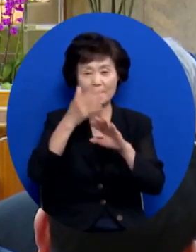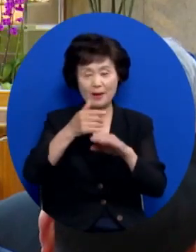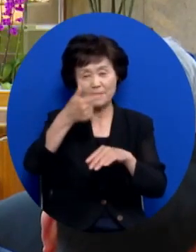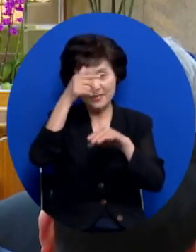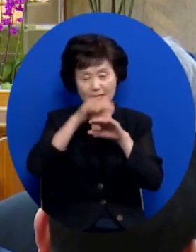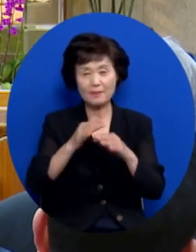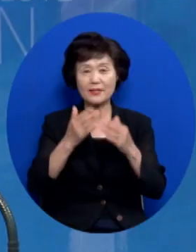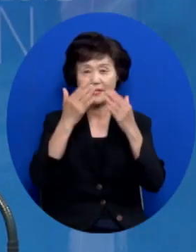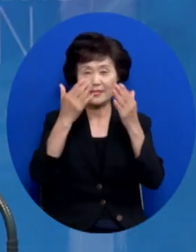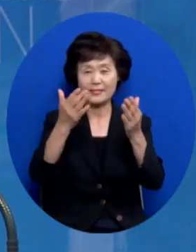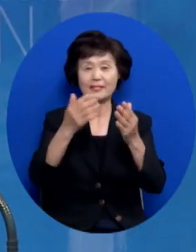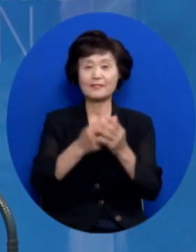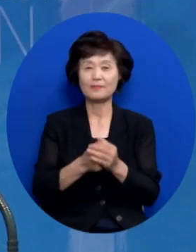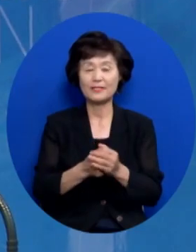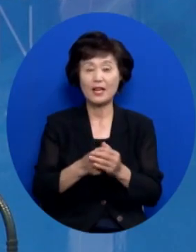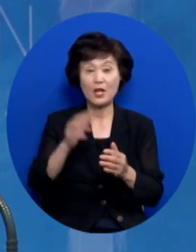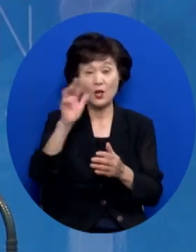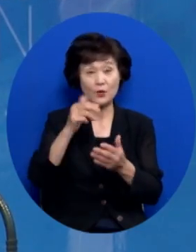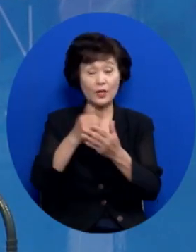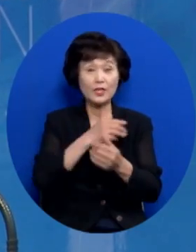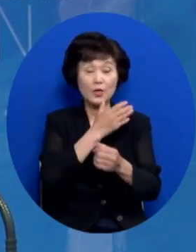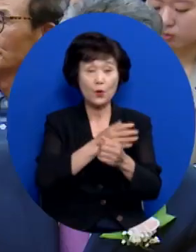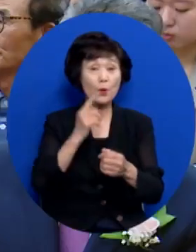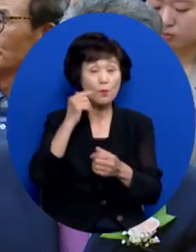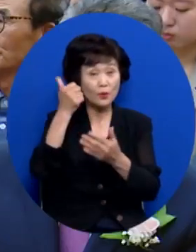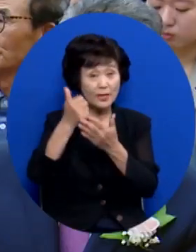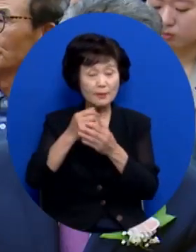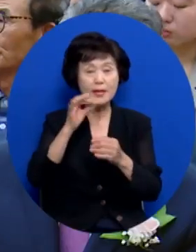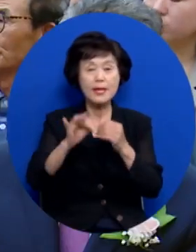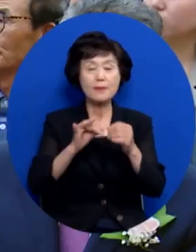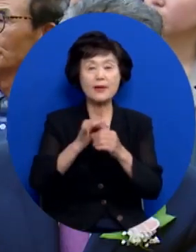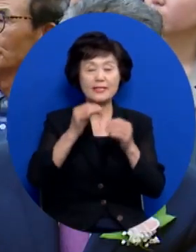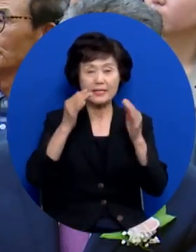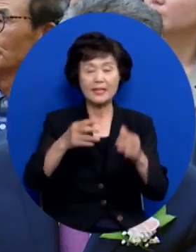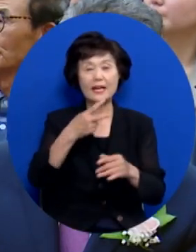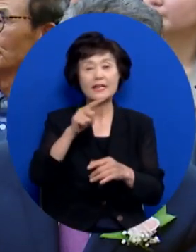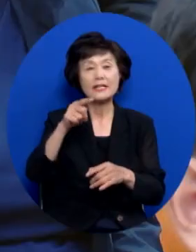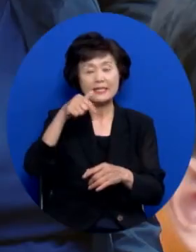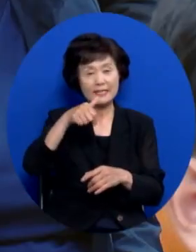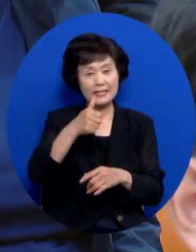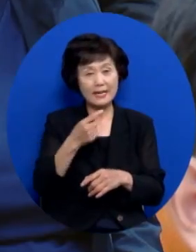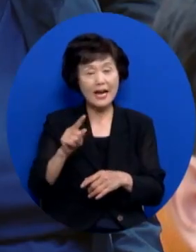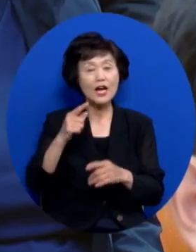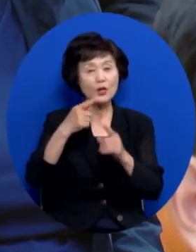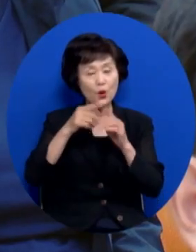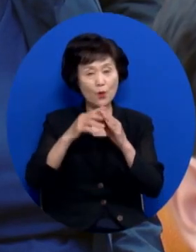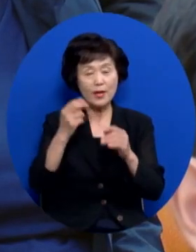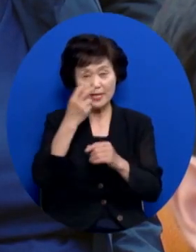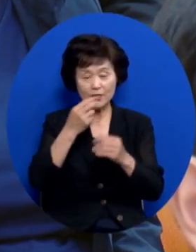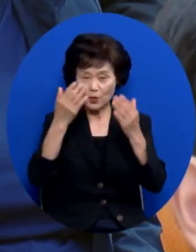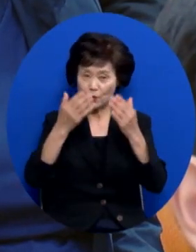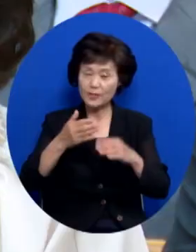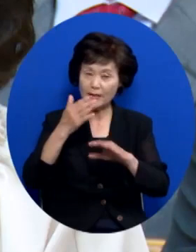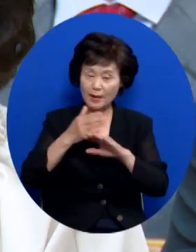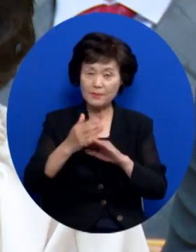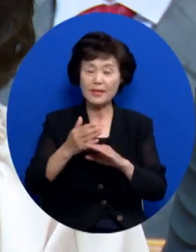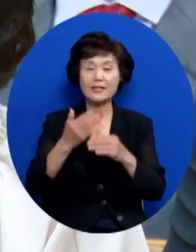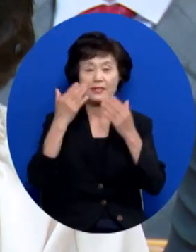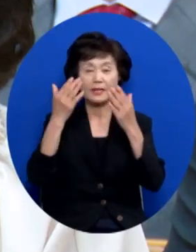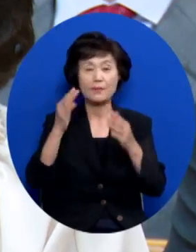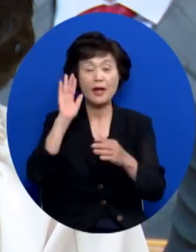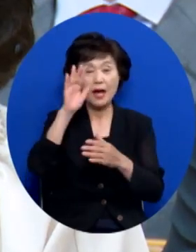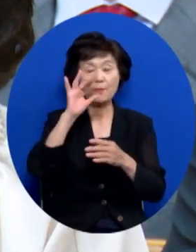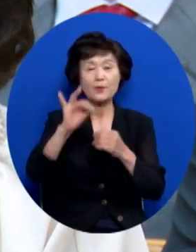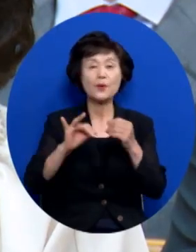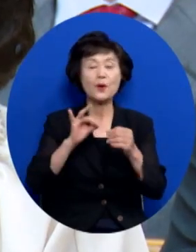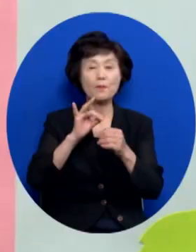설교를 맡은 예장고신 총회장 권호원 목사는 100년간 덕화교회를 지켜주신 것에 감사하며 앞으로의 100년에 더 큰 부흥과 은혜가